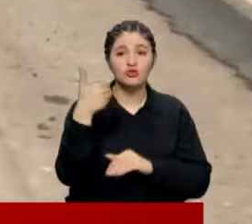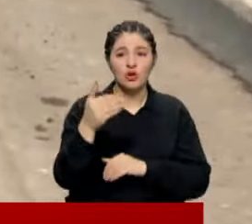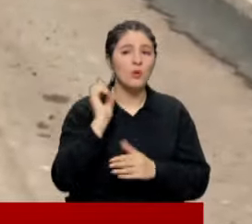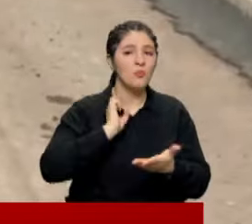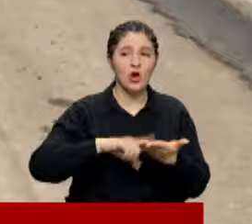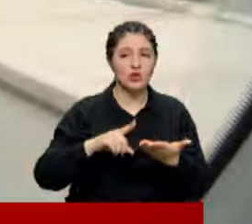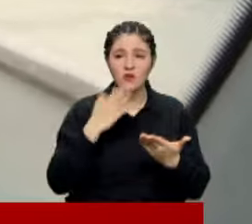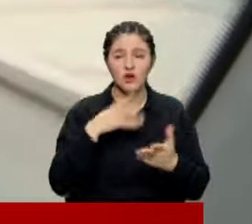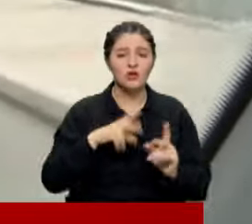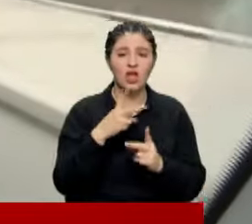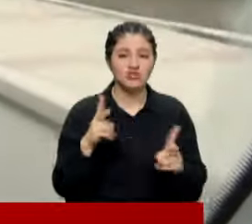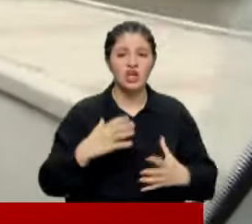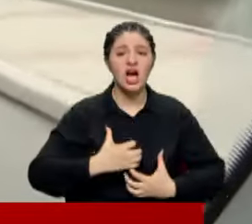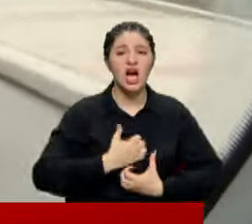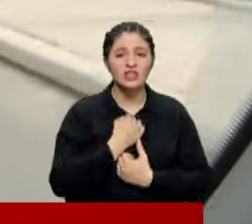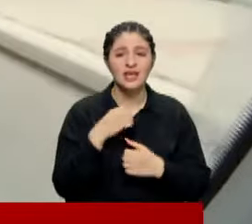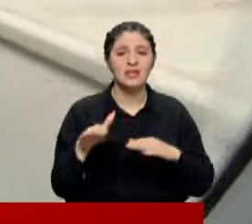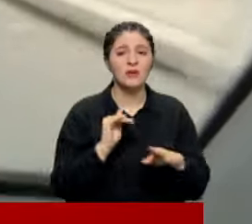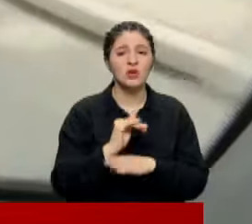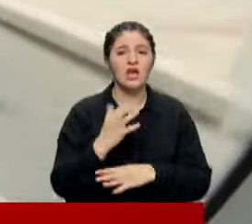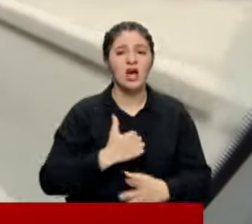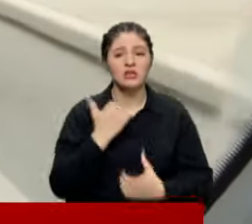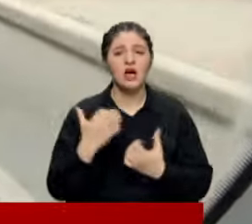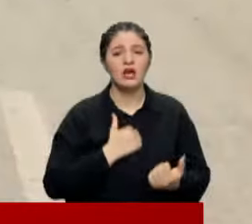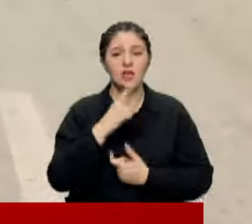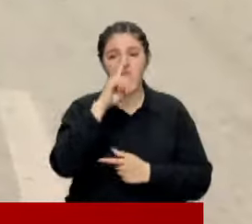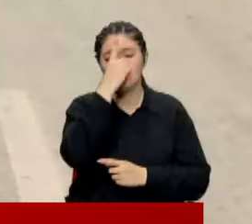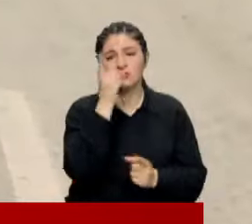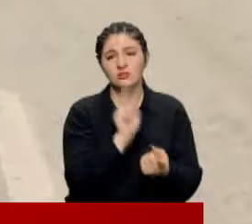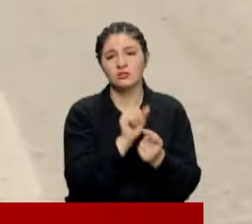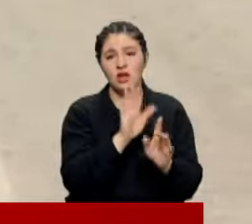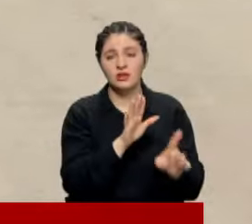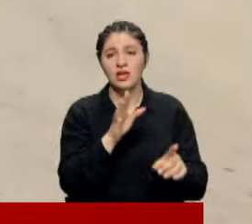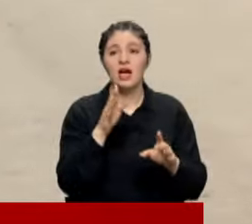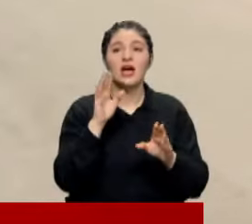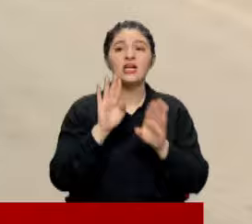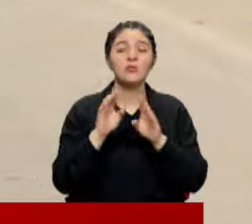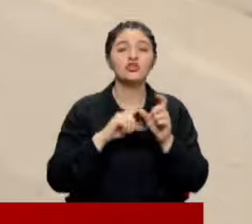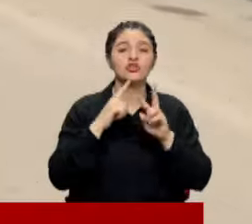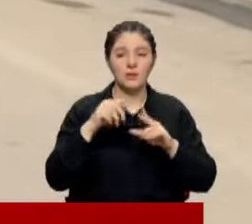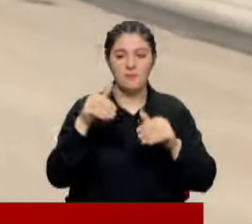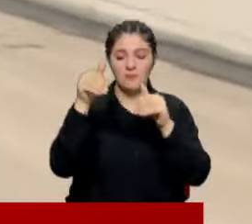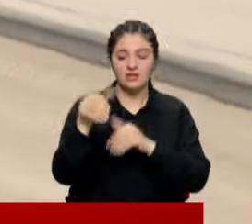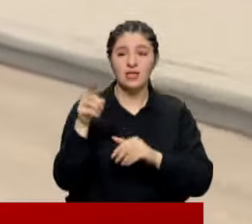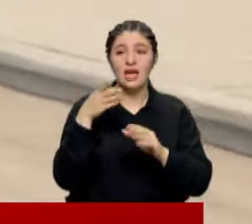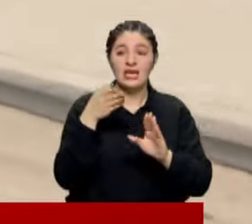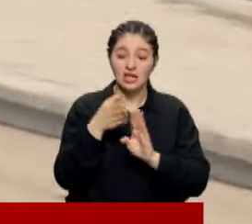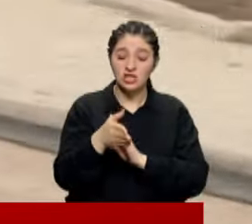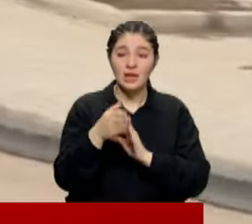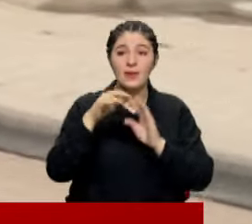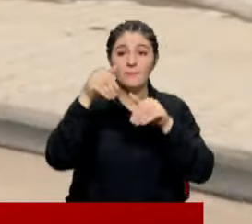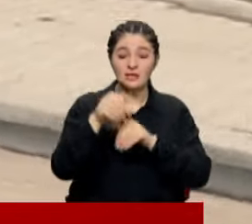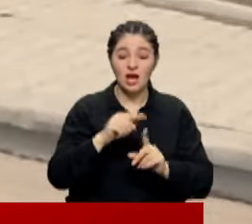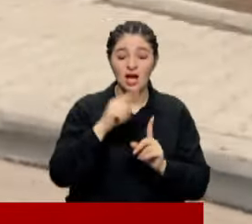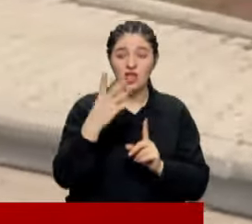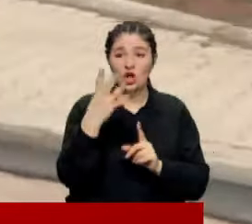yok, yol açık. Acılı depremzedeler çektiği çileyle kaldı. Kahramanmaraş Kapıçam Mezarlığı'nda girişten mezarlığa kadar